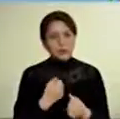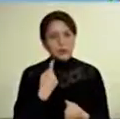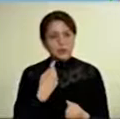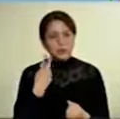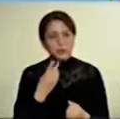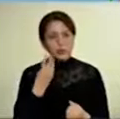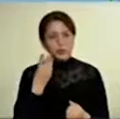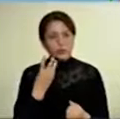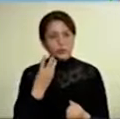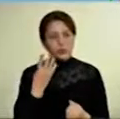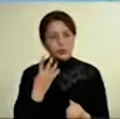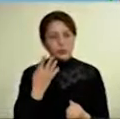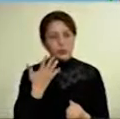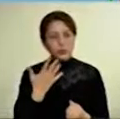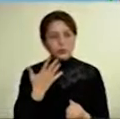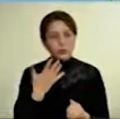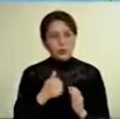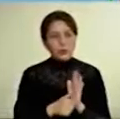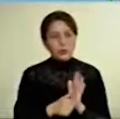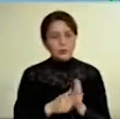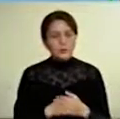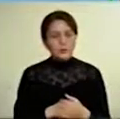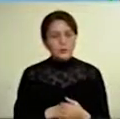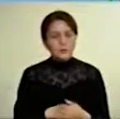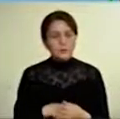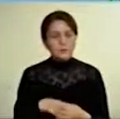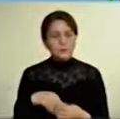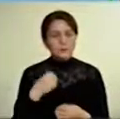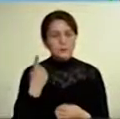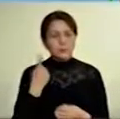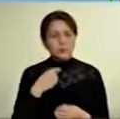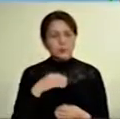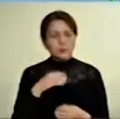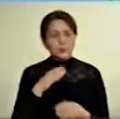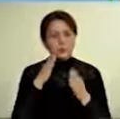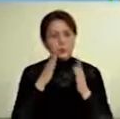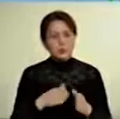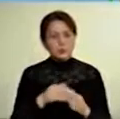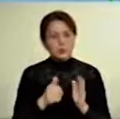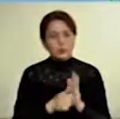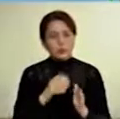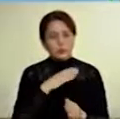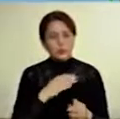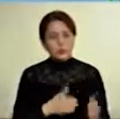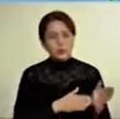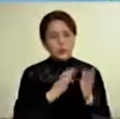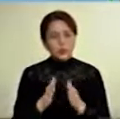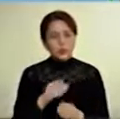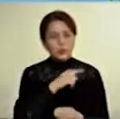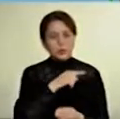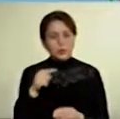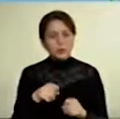2, 3, 4, 5, 6. Ya'ni birinchi ustuni 6 bo'lsa, keyingi qatori ham